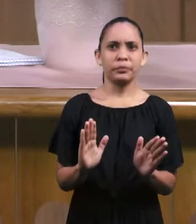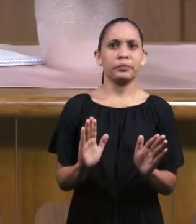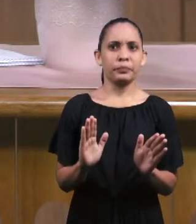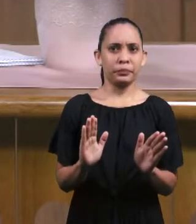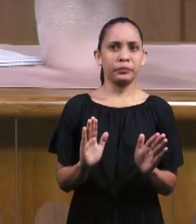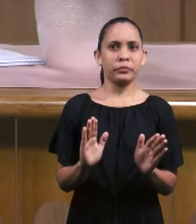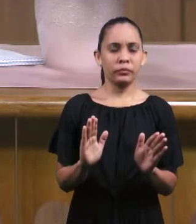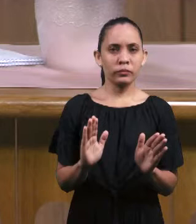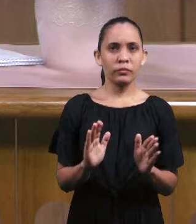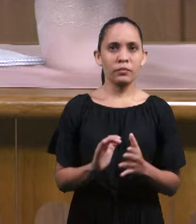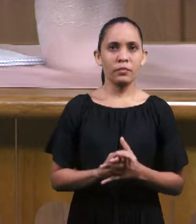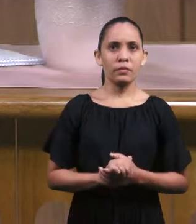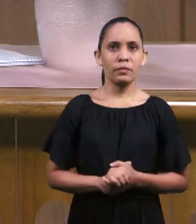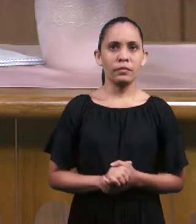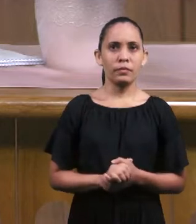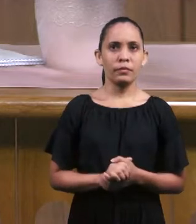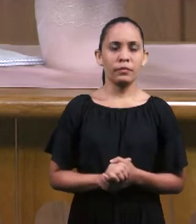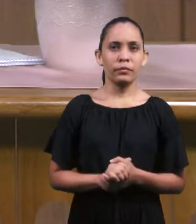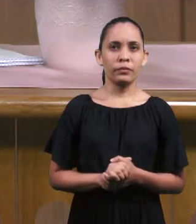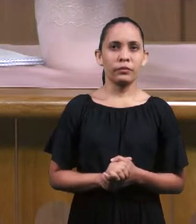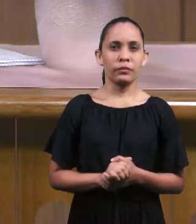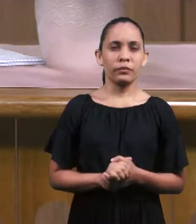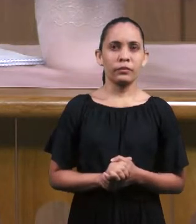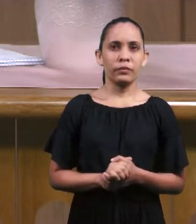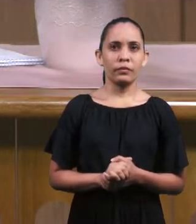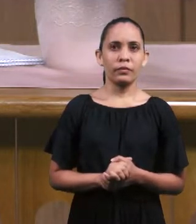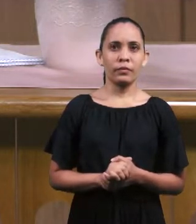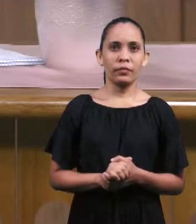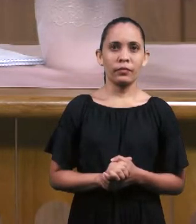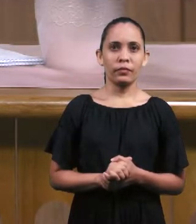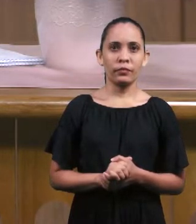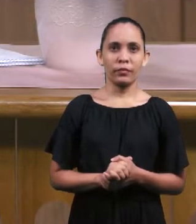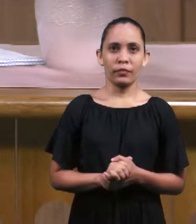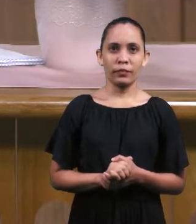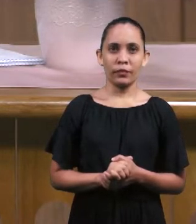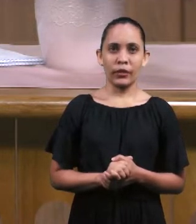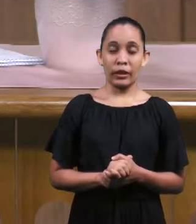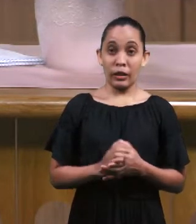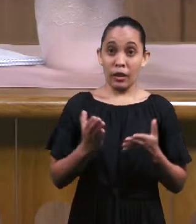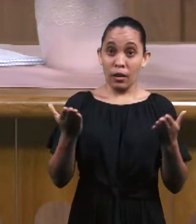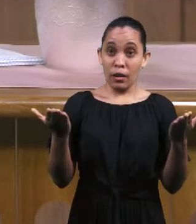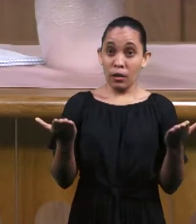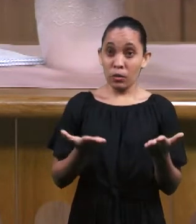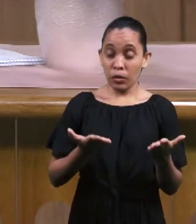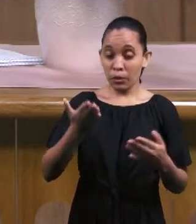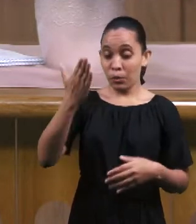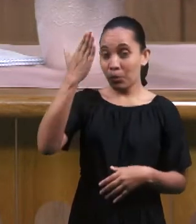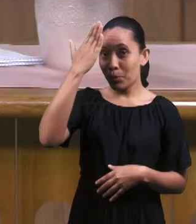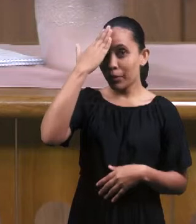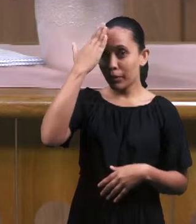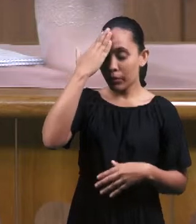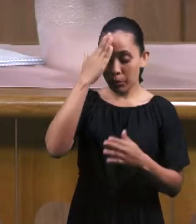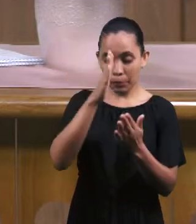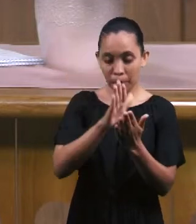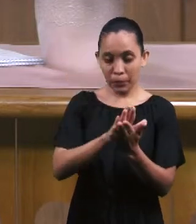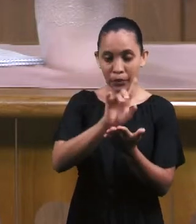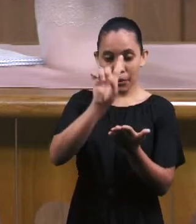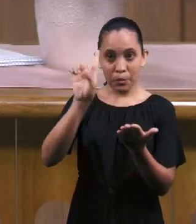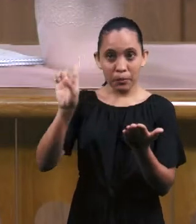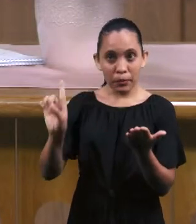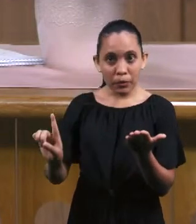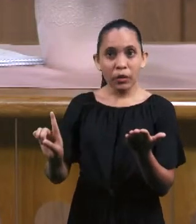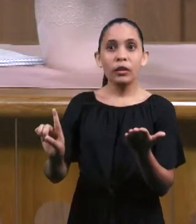cesser quand entre maintenant la compréhension de la parole elle-même. C'est ce que nous montrons à vous, mon